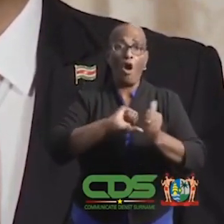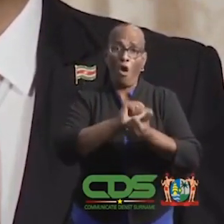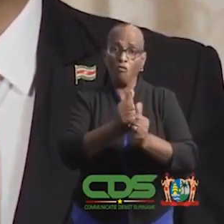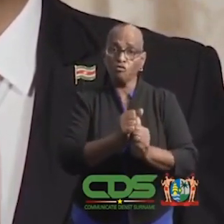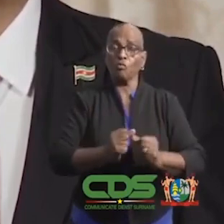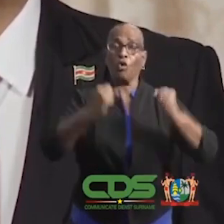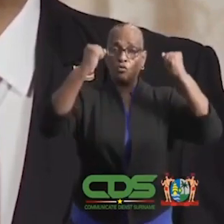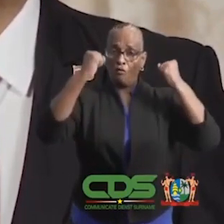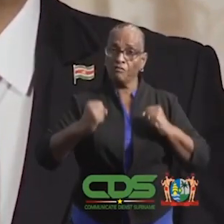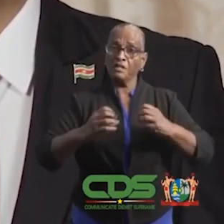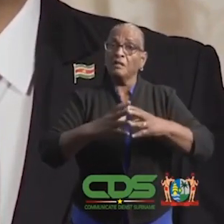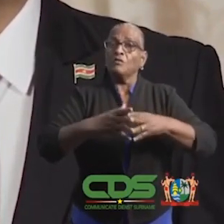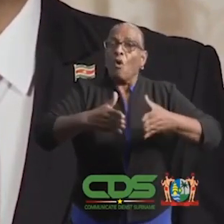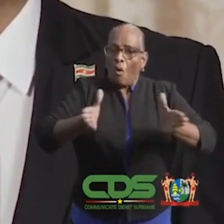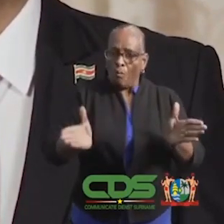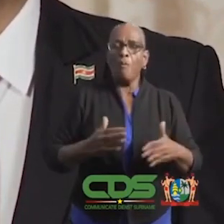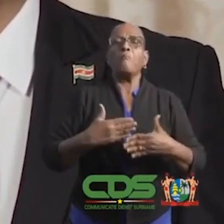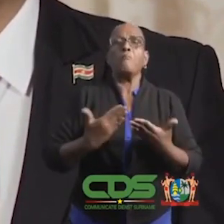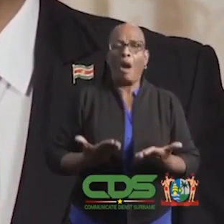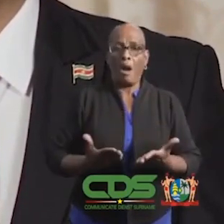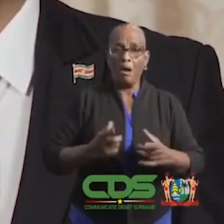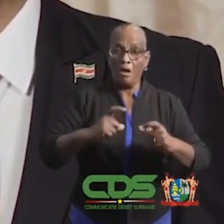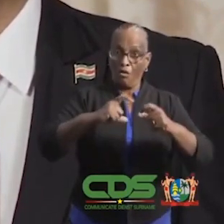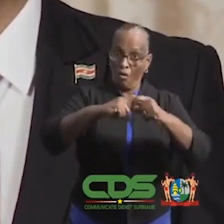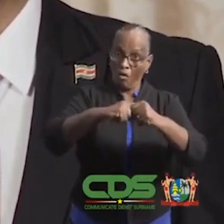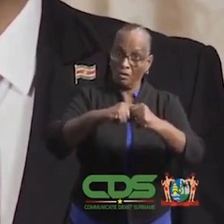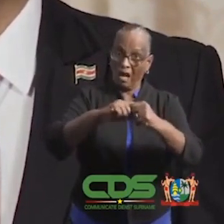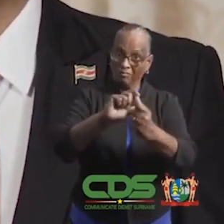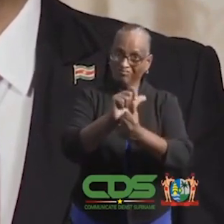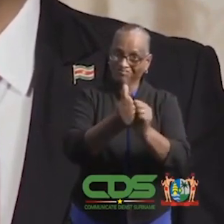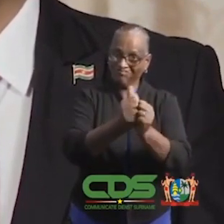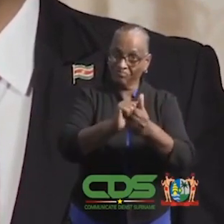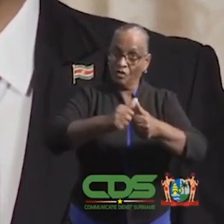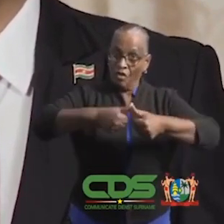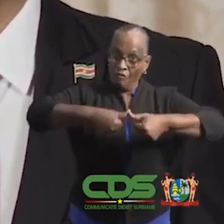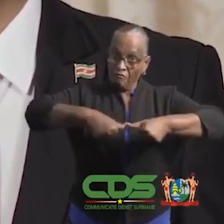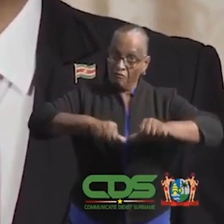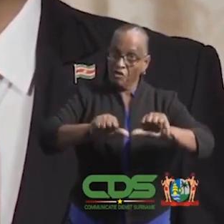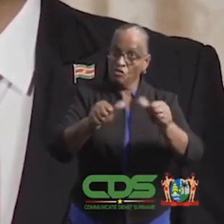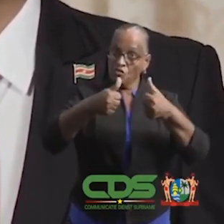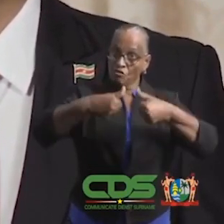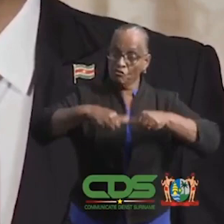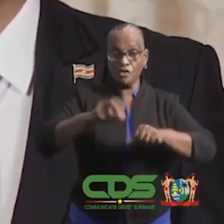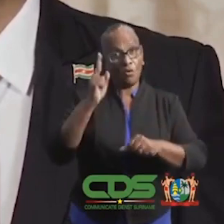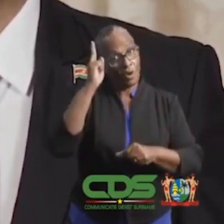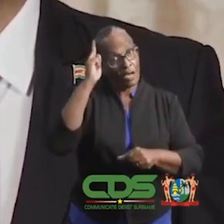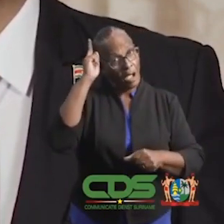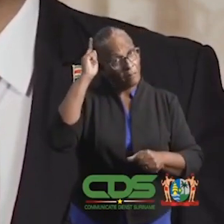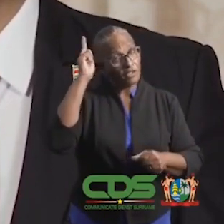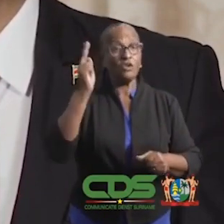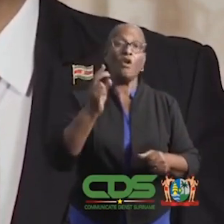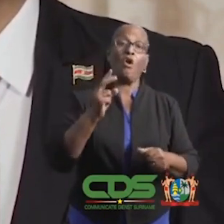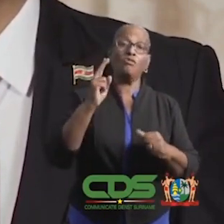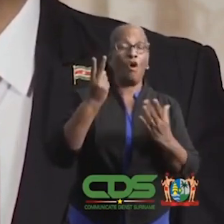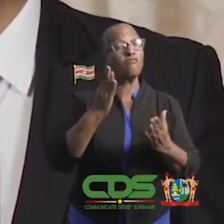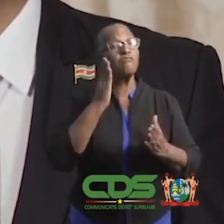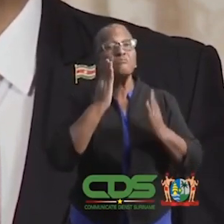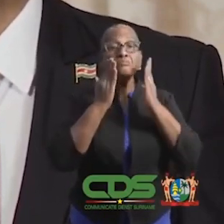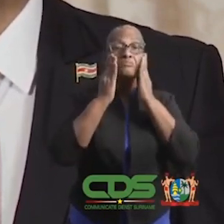of fitnesscentra. Contactberoepen zoals de fysiotherapeuten, kapsalons en